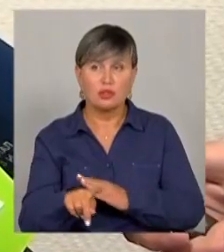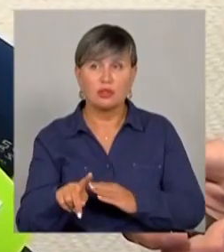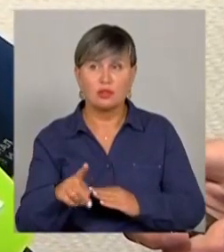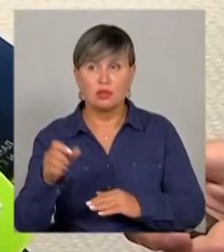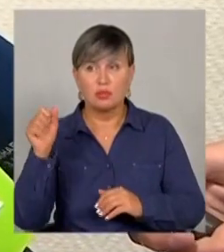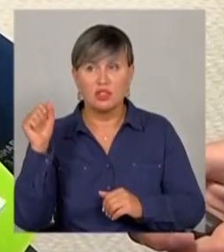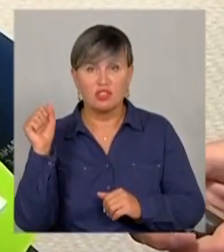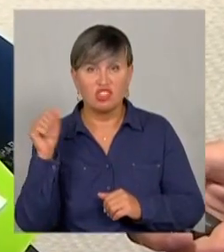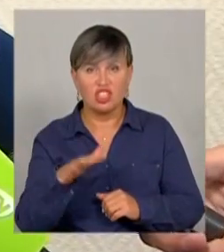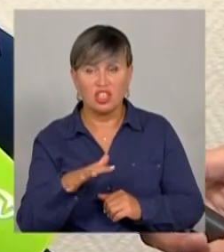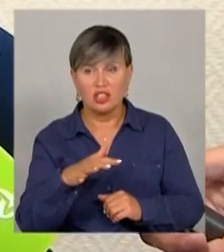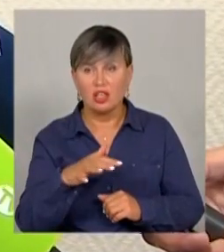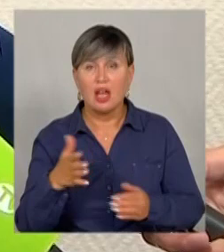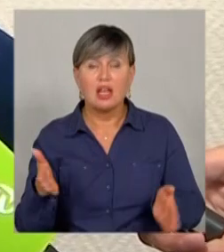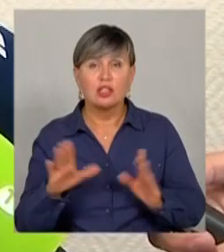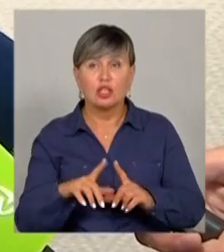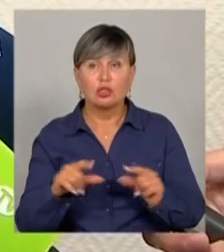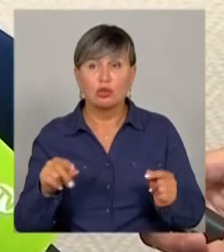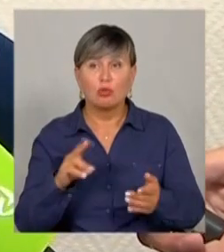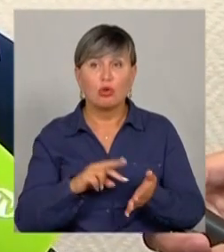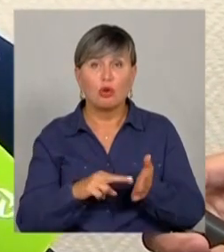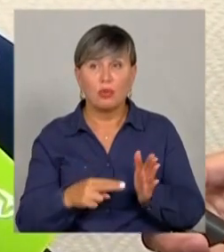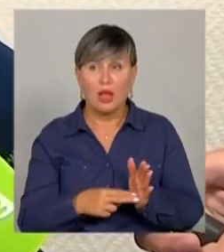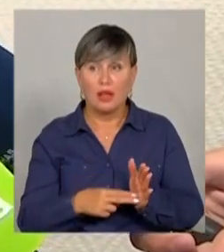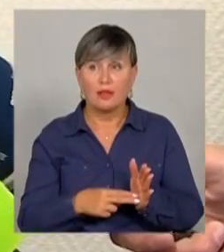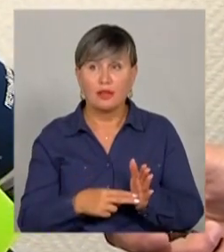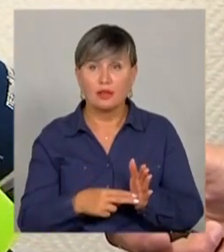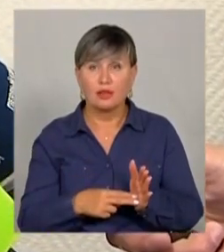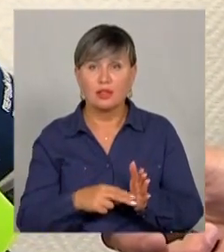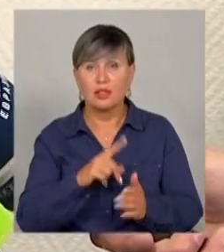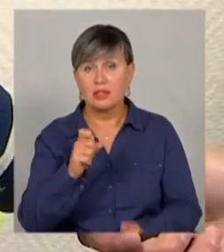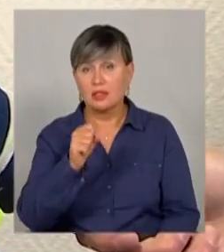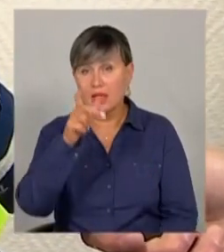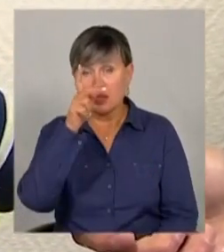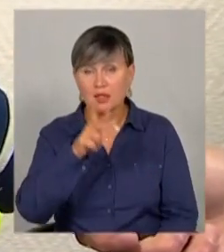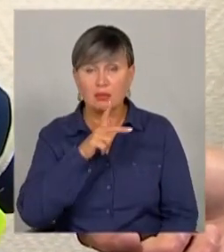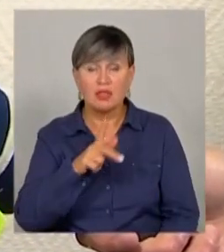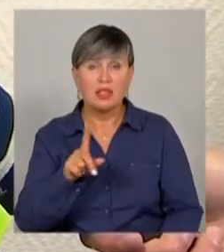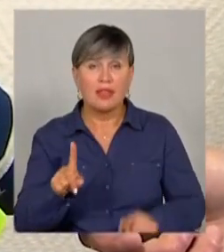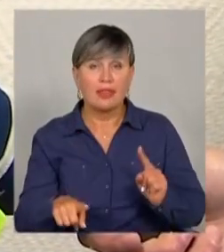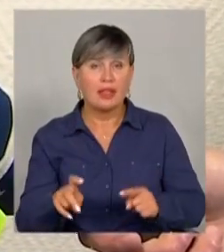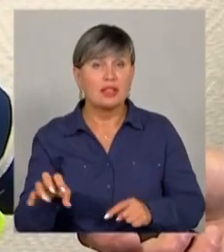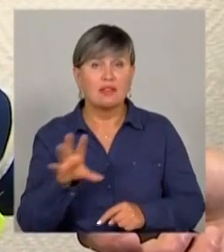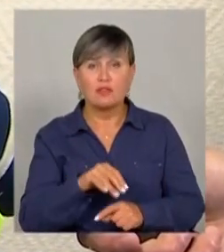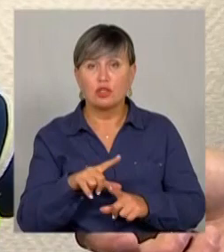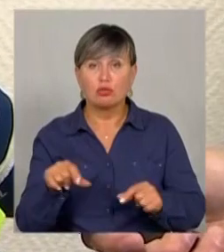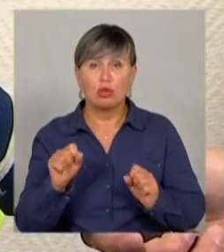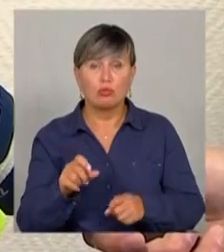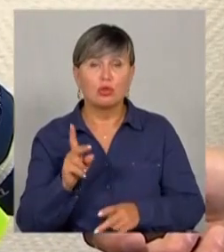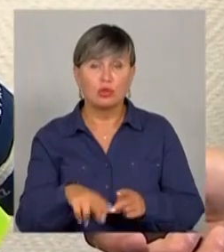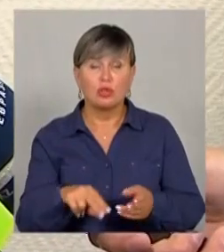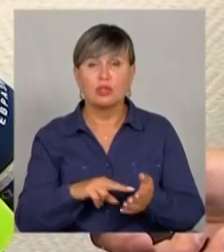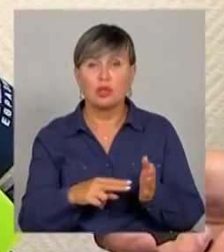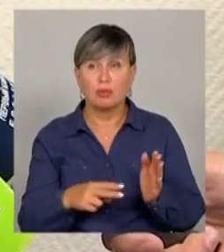Остальные школы, они по плану, значит, за 3 месяца, иногда не все школы могут завершиться, оно